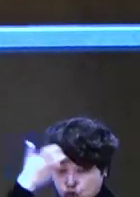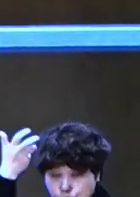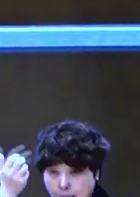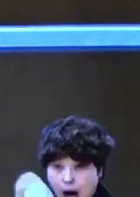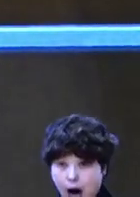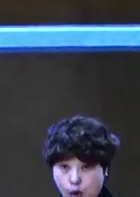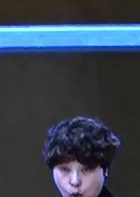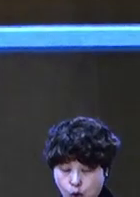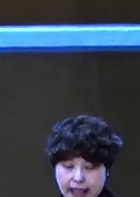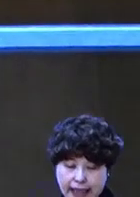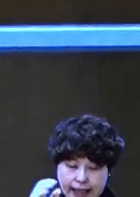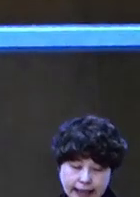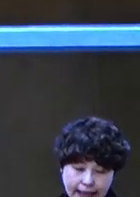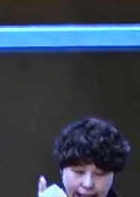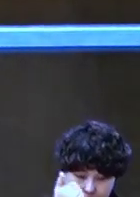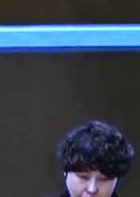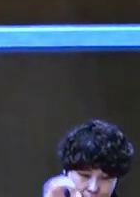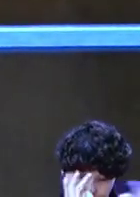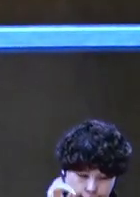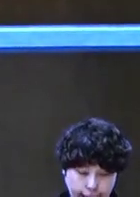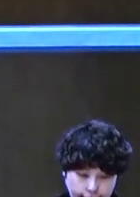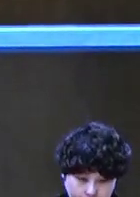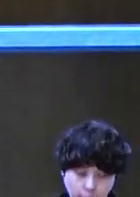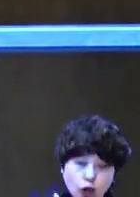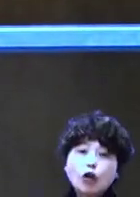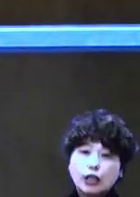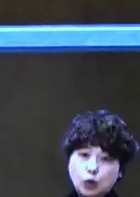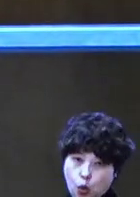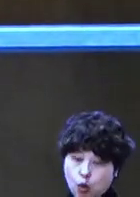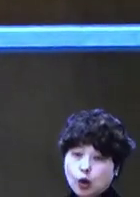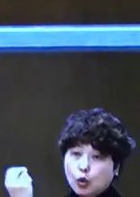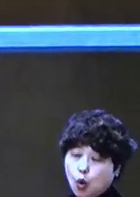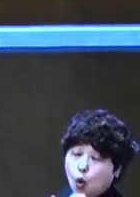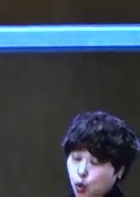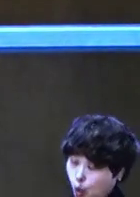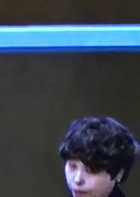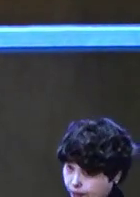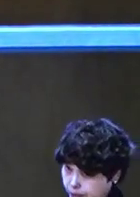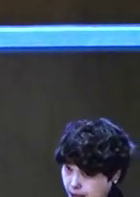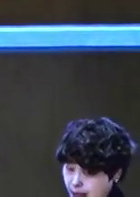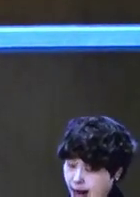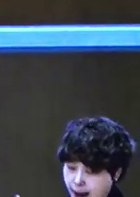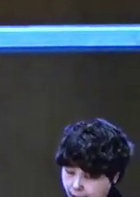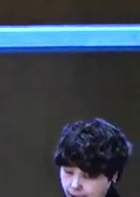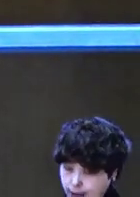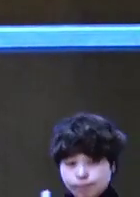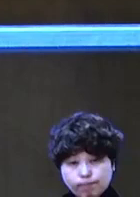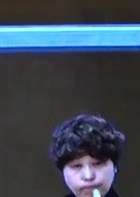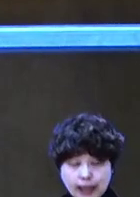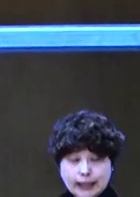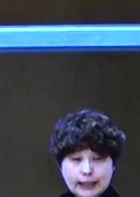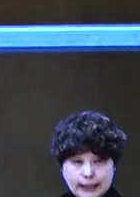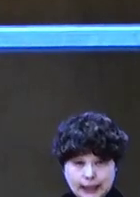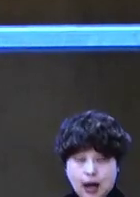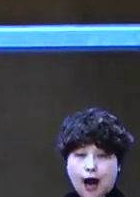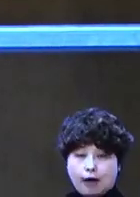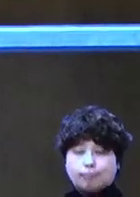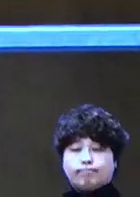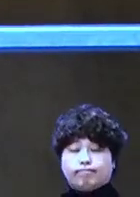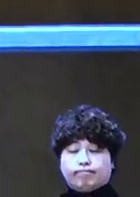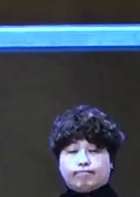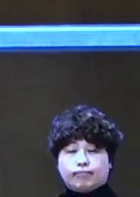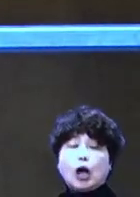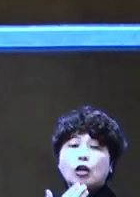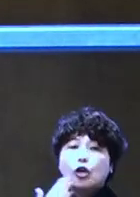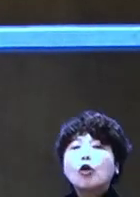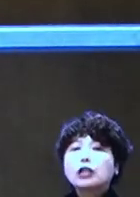희망을 찾아가는 경기도, 경기 도민이 한없이 자랑스러운 자긍심 가득한